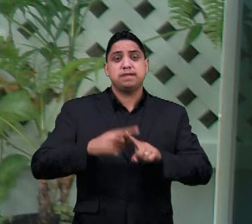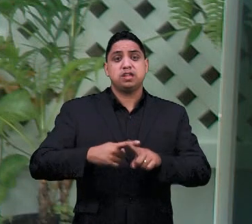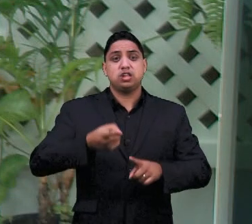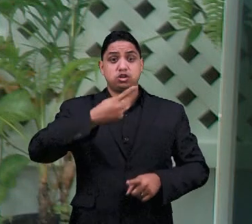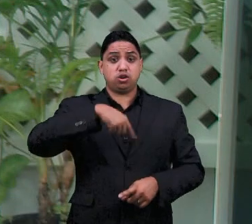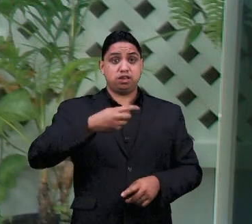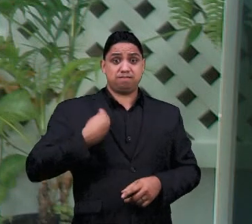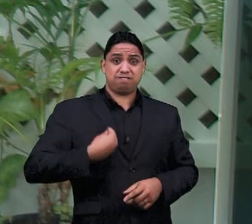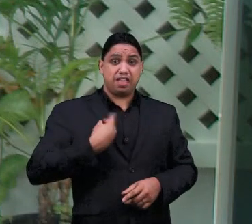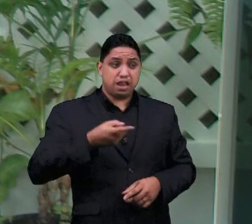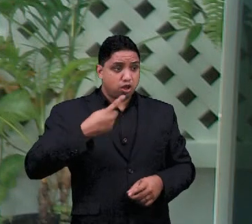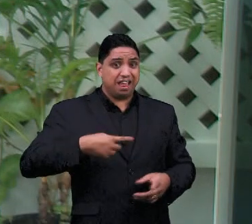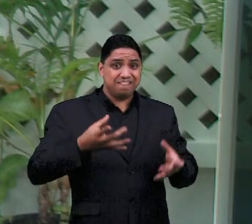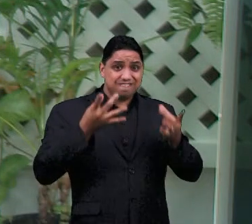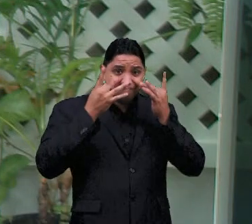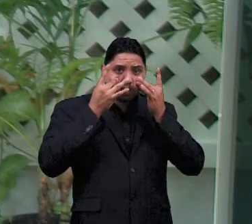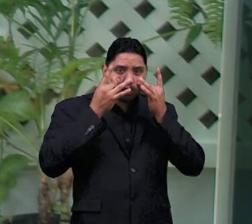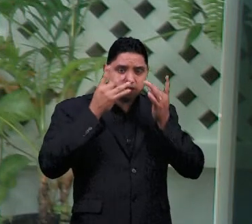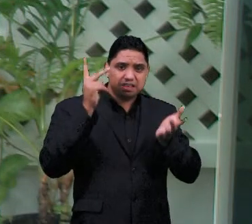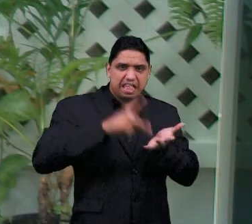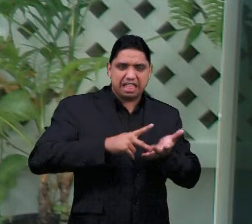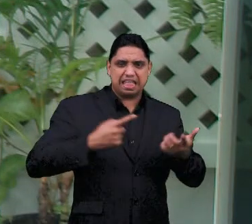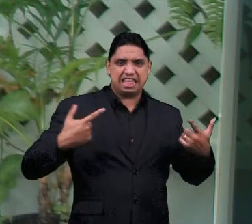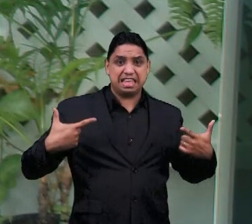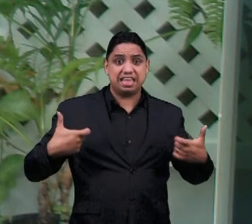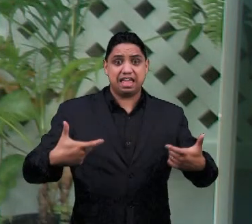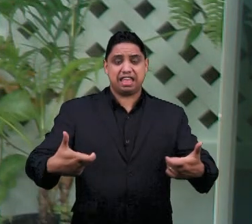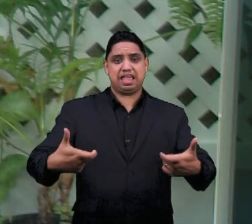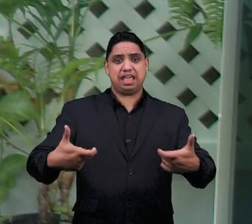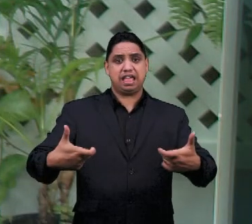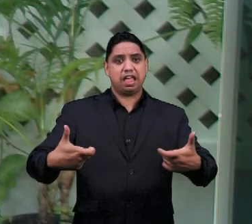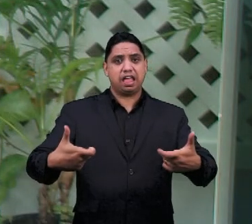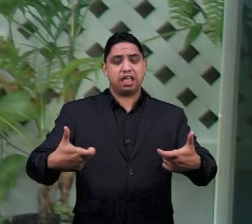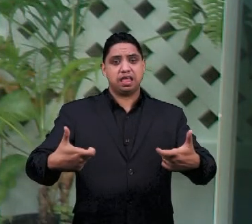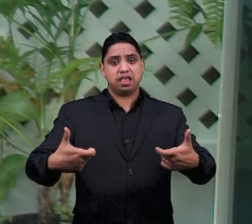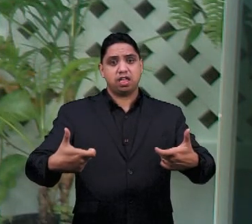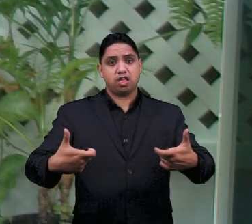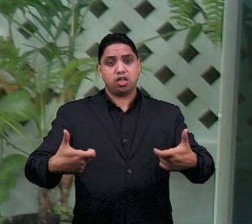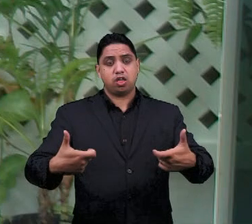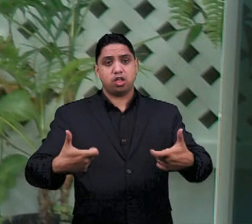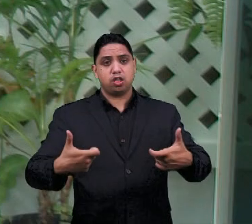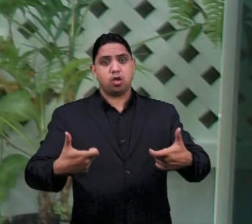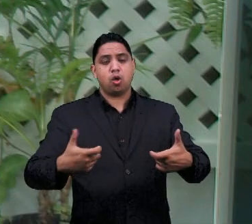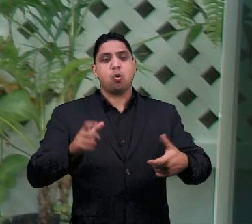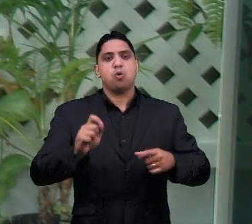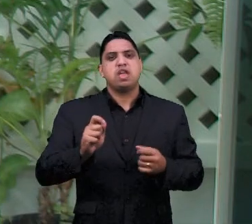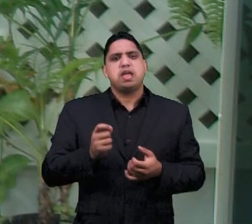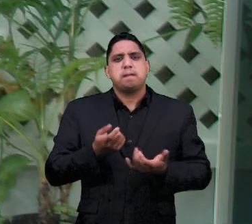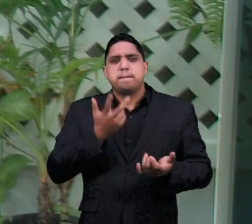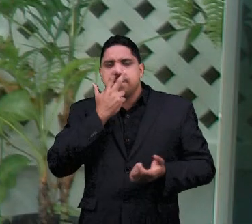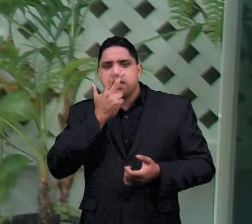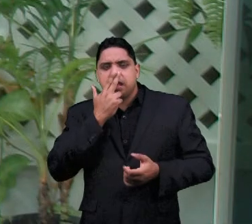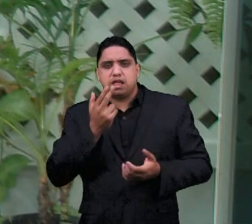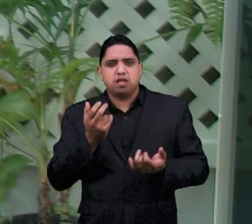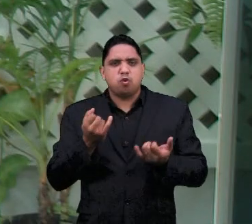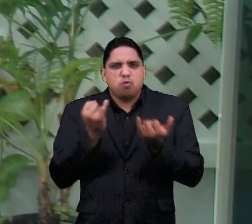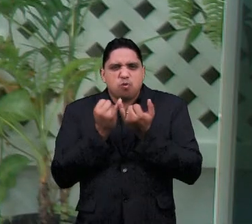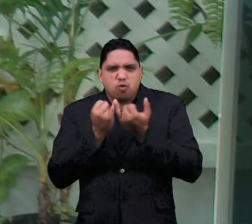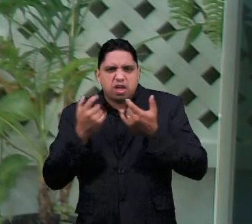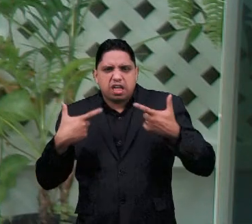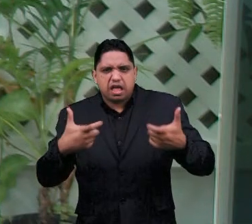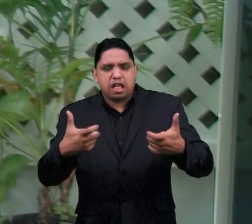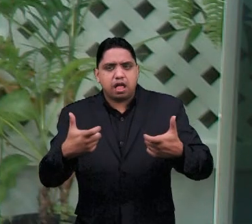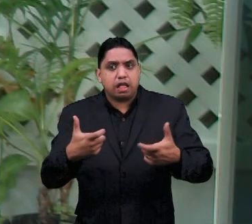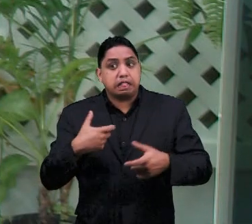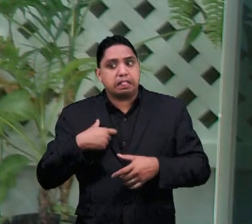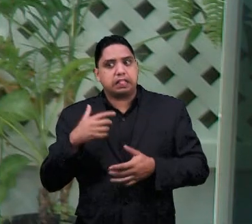de présencier. Les prophéties sont claires car elles sont vécues par nous. Des guerres,